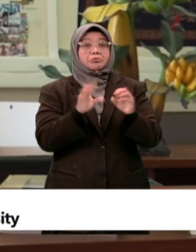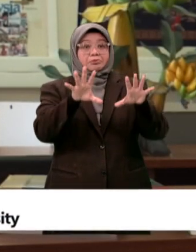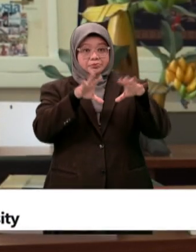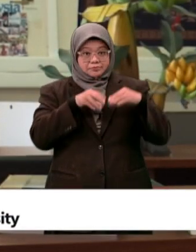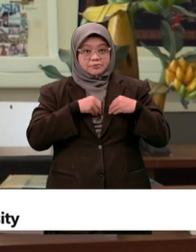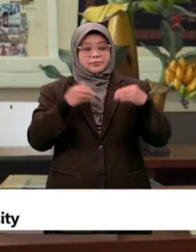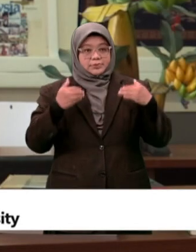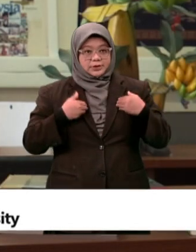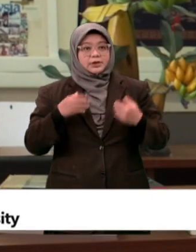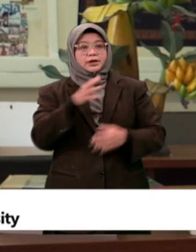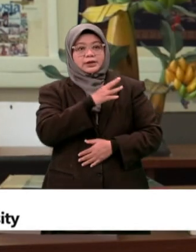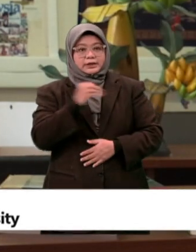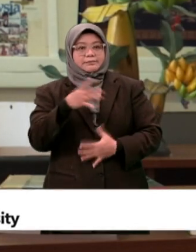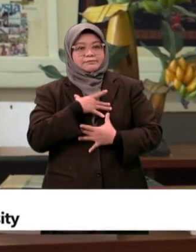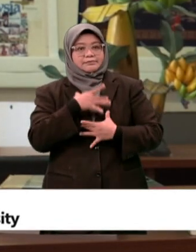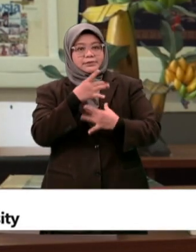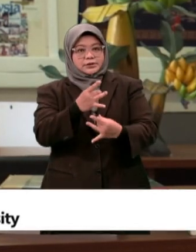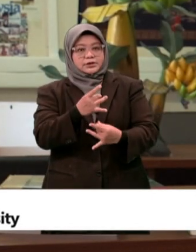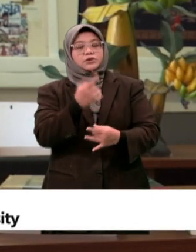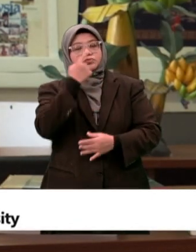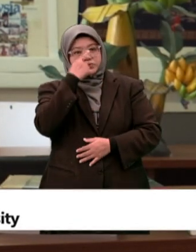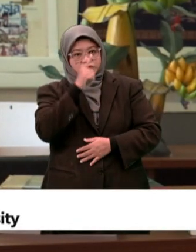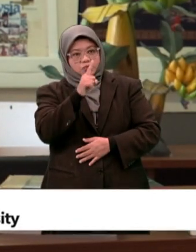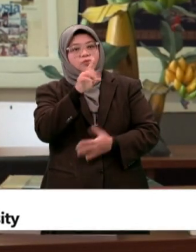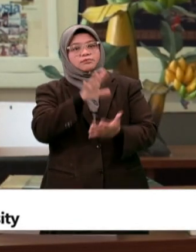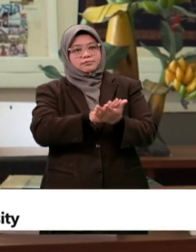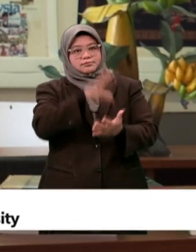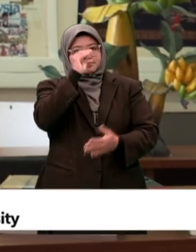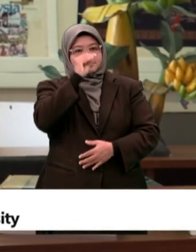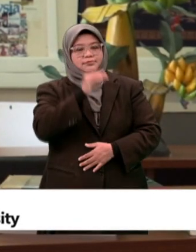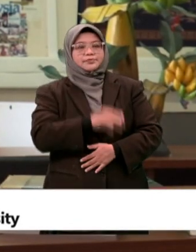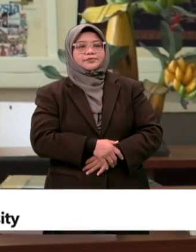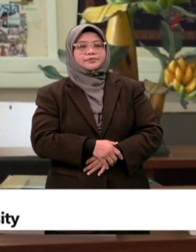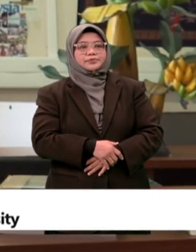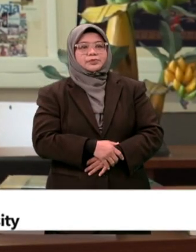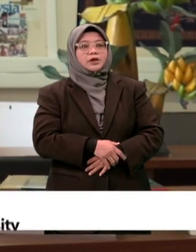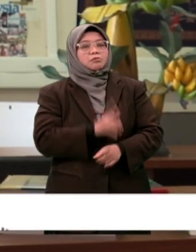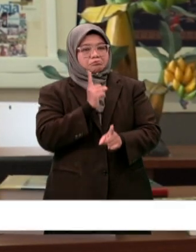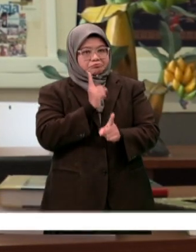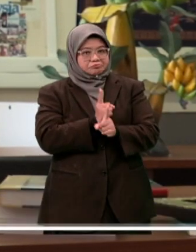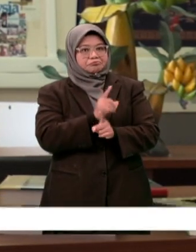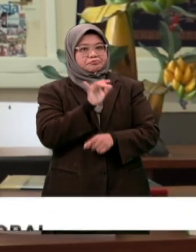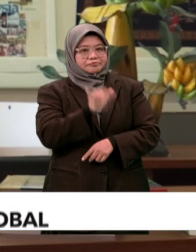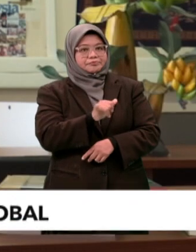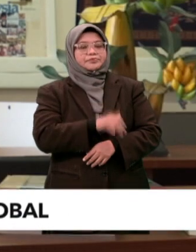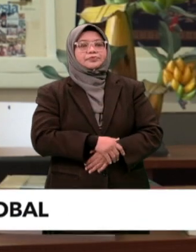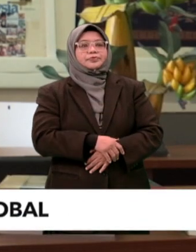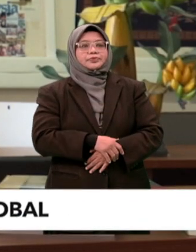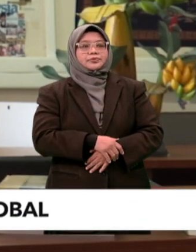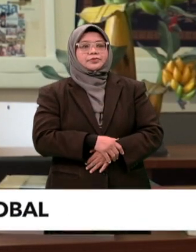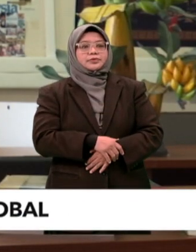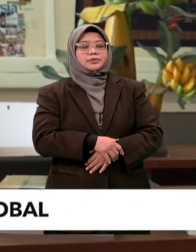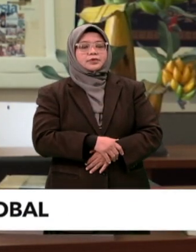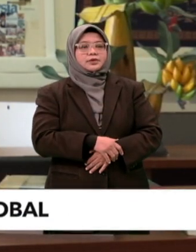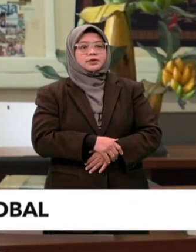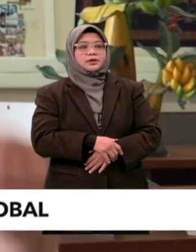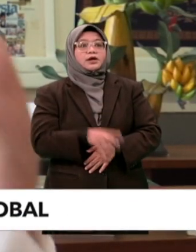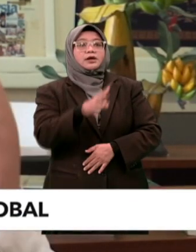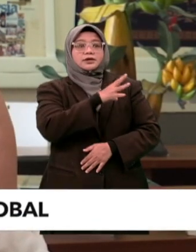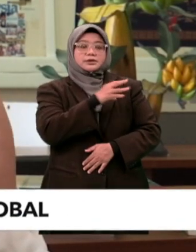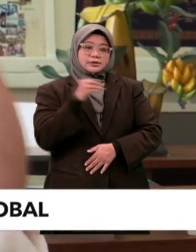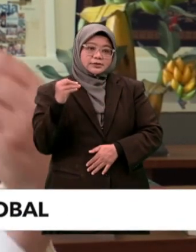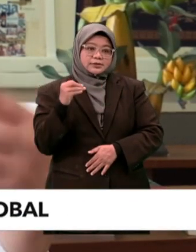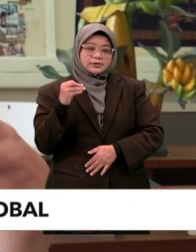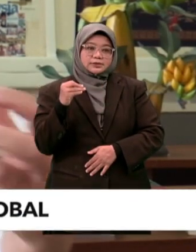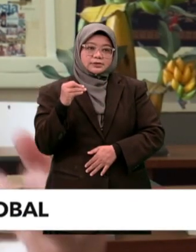ada orang yang berminat nak masuk belajar tidak ragu-ragu apalagi tentu saja